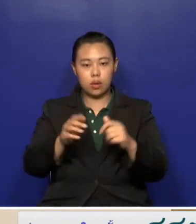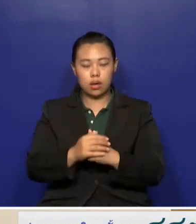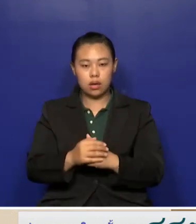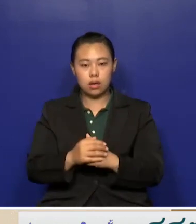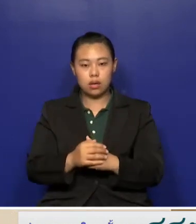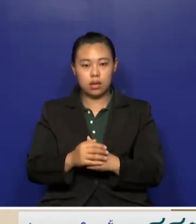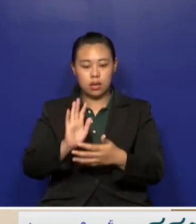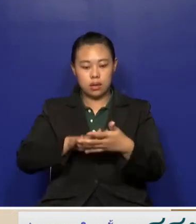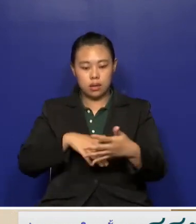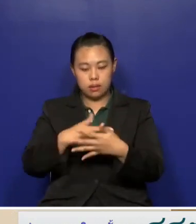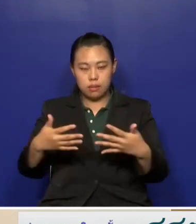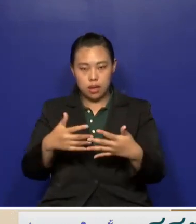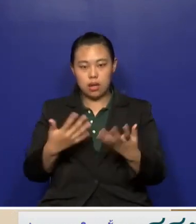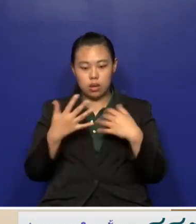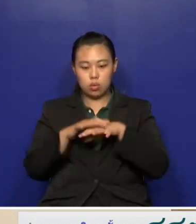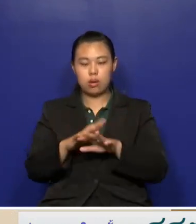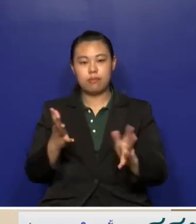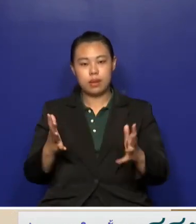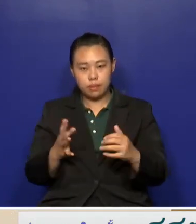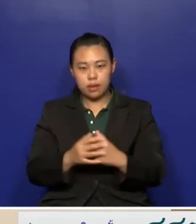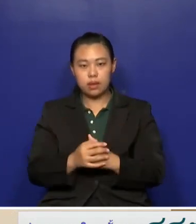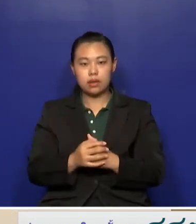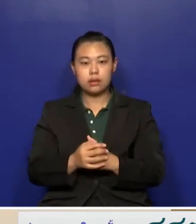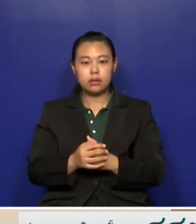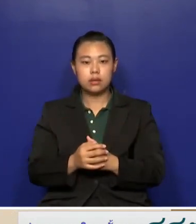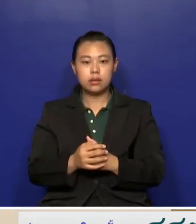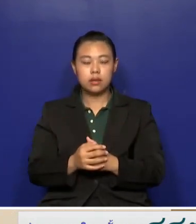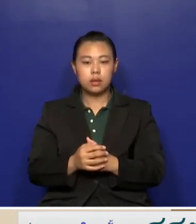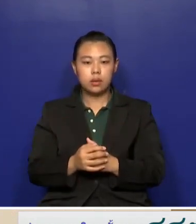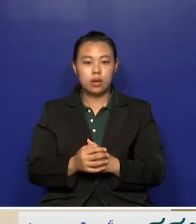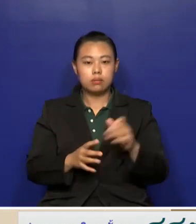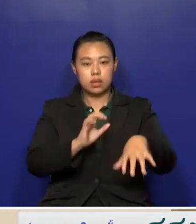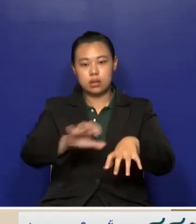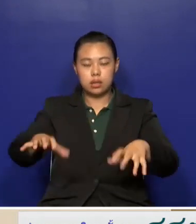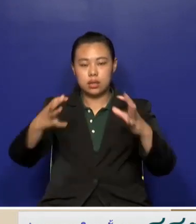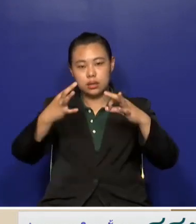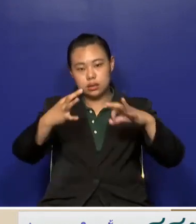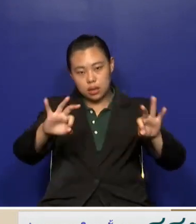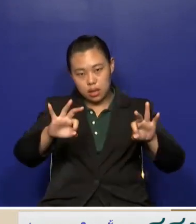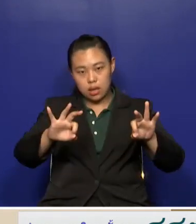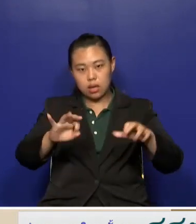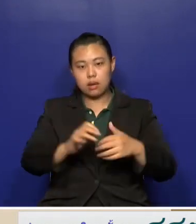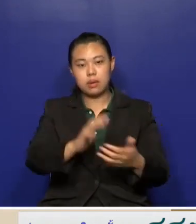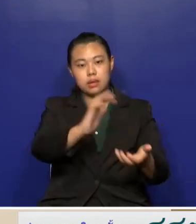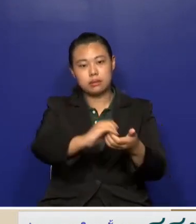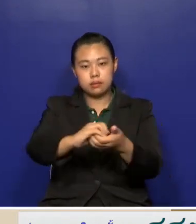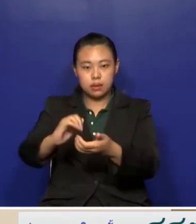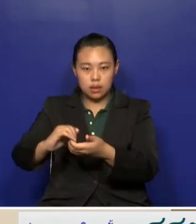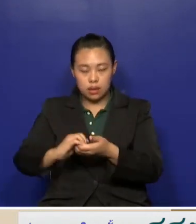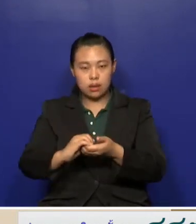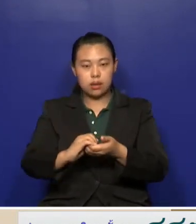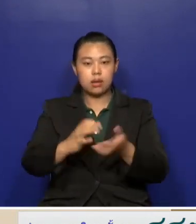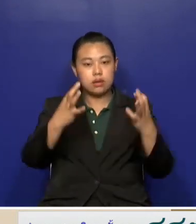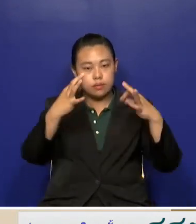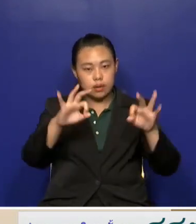การปฏิรูปประเทศแล้วก็บางเรื่องเป็นเรื่องที่ต้องให้หน่วยงานอิสระไปขอความร่วมต้องไปขอความร่วมมือกับหน่วยงานอิสระอย่างเช่นธ